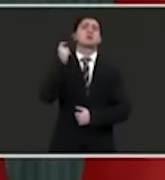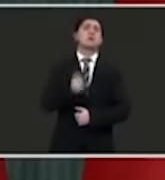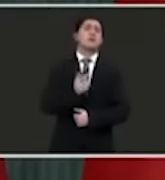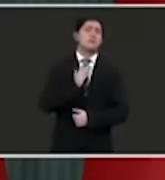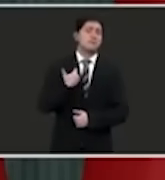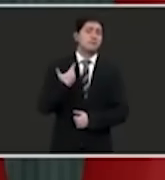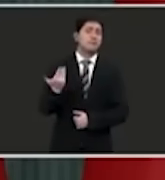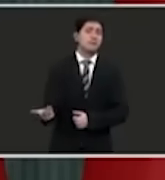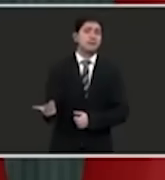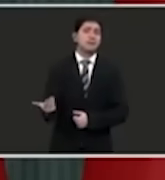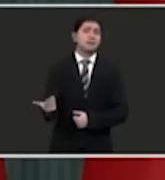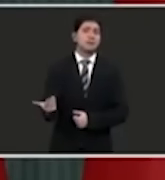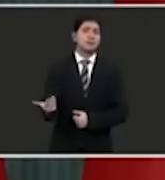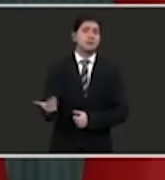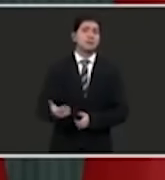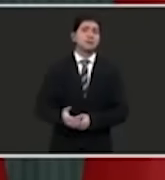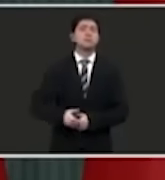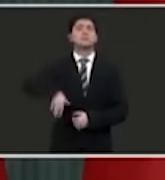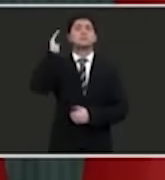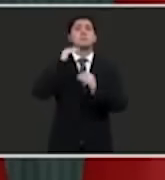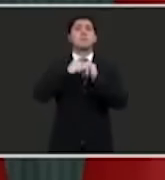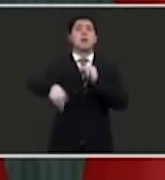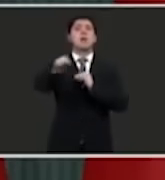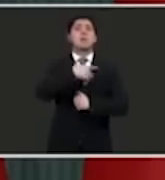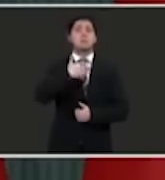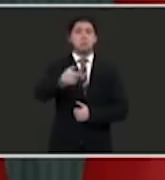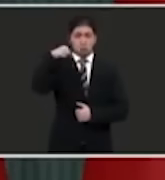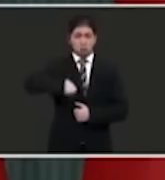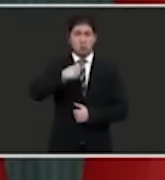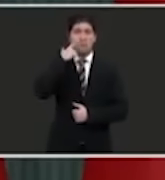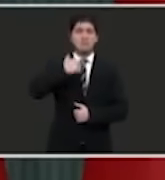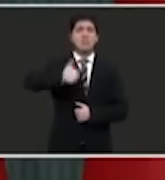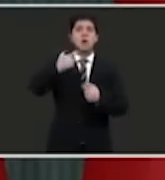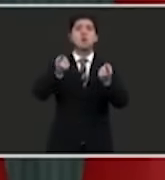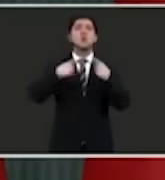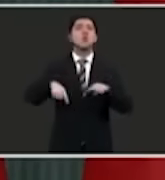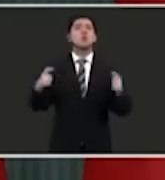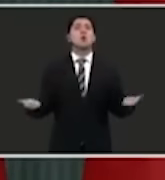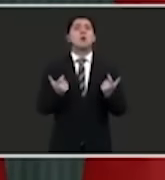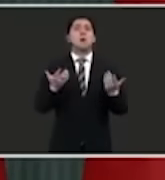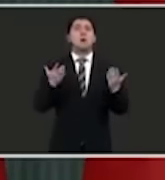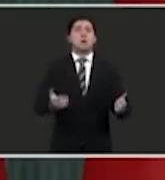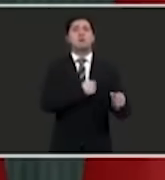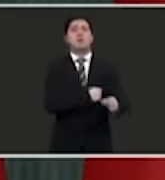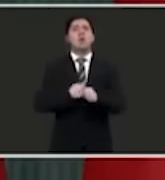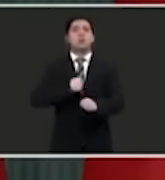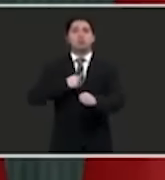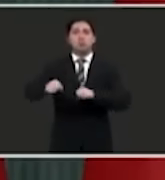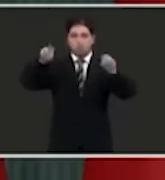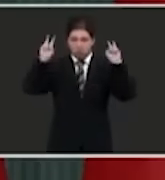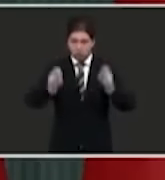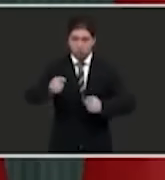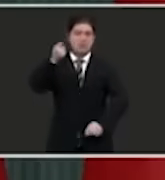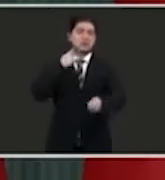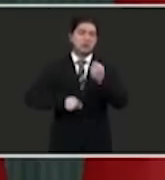devam edeceğiz. Aziz milletim, bugünkü kabine toplantımızda terörle mücadeleden